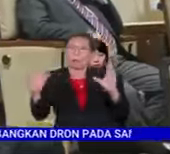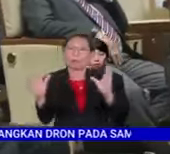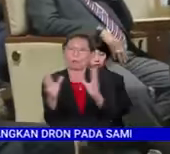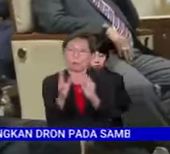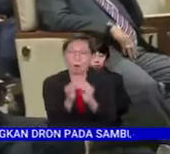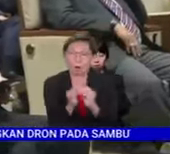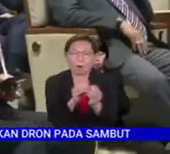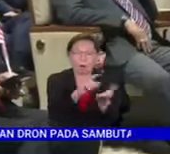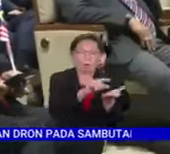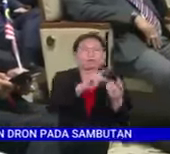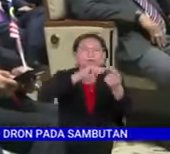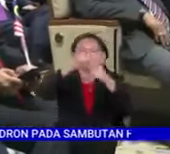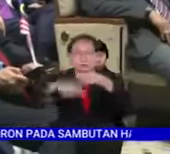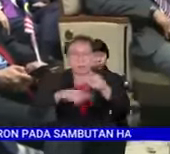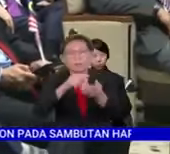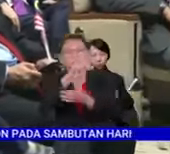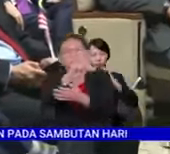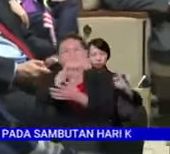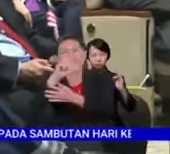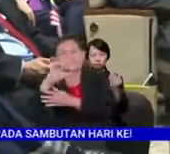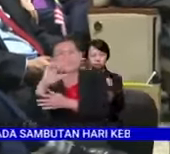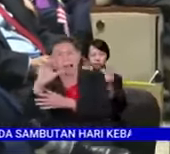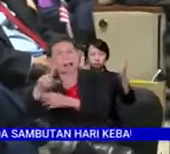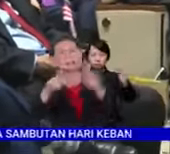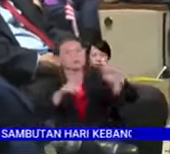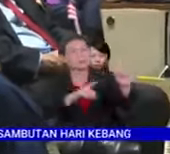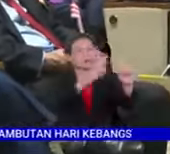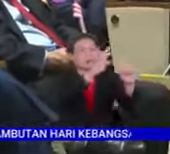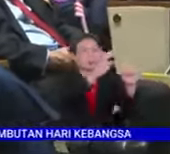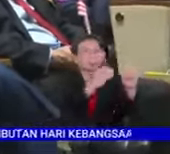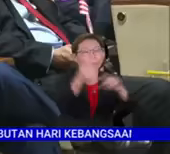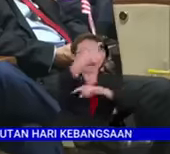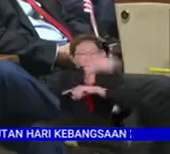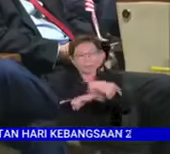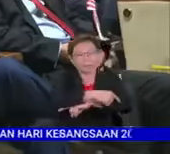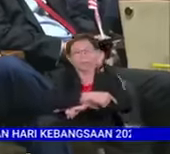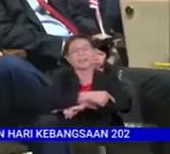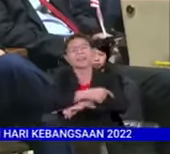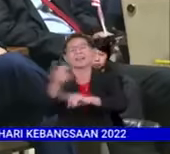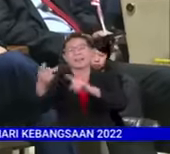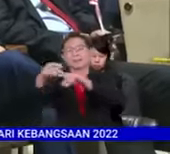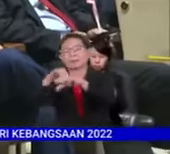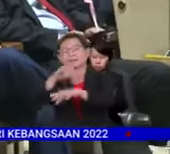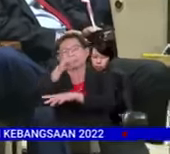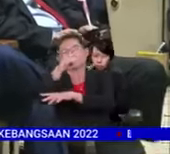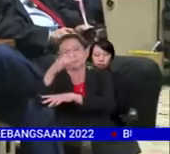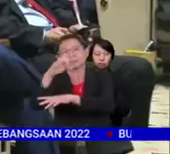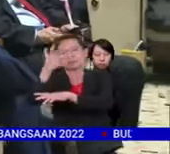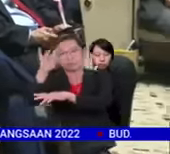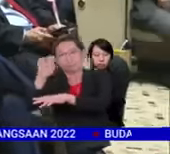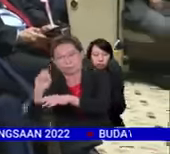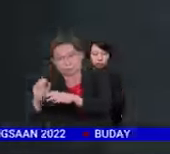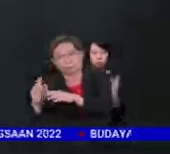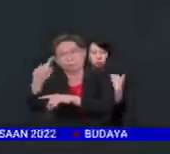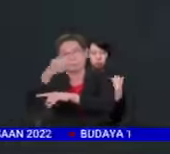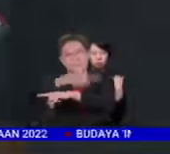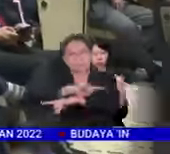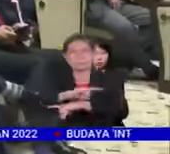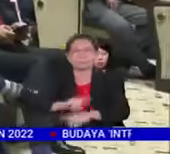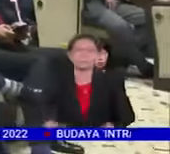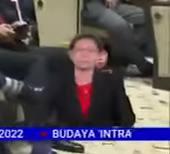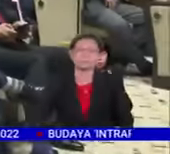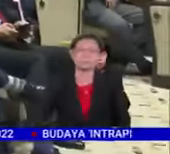ganjaran wang tunai GCR daripada 160 hari kepada 180 hari.